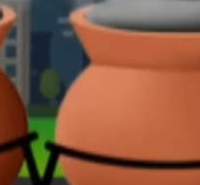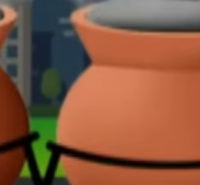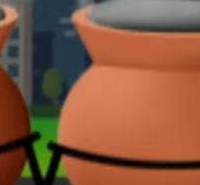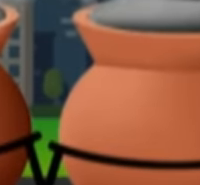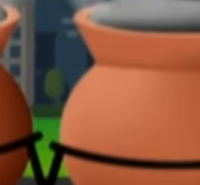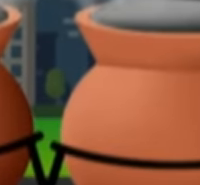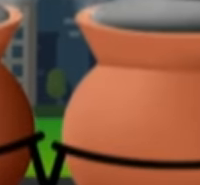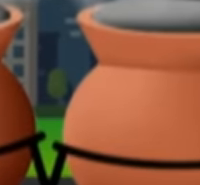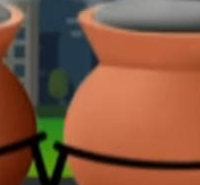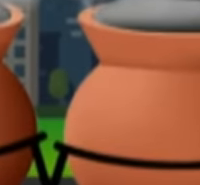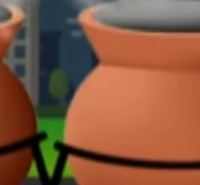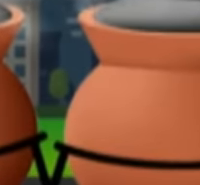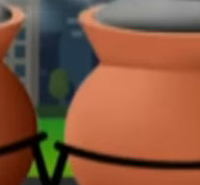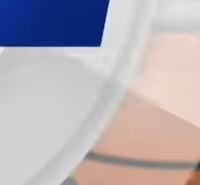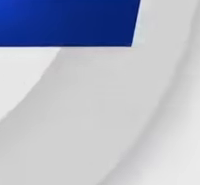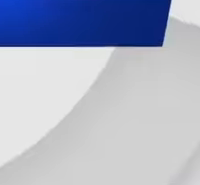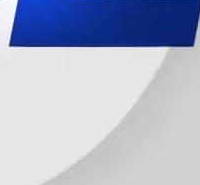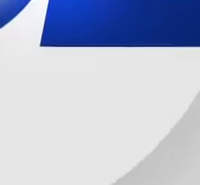ang negosyo.